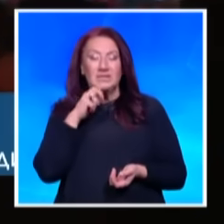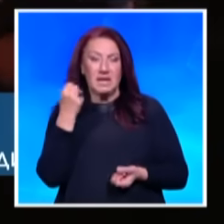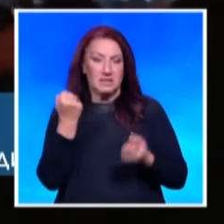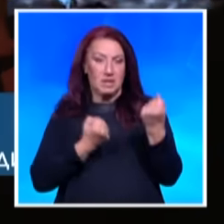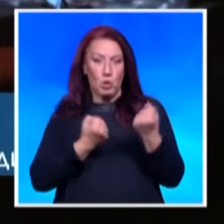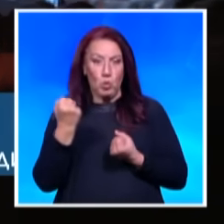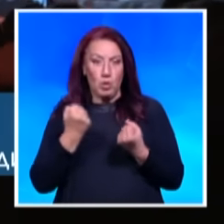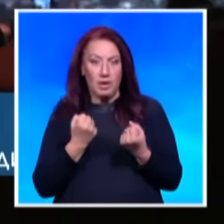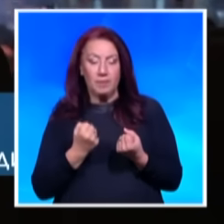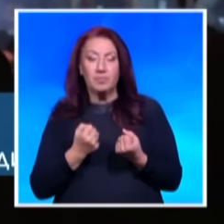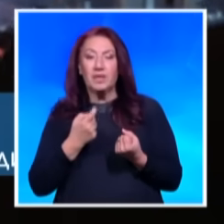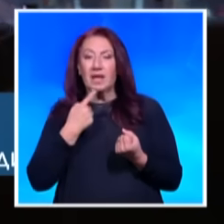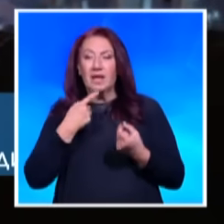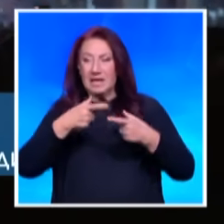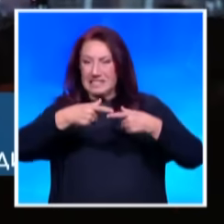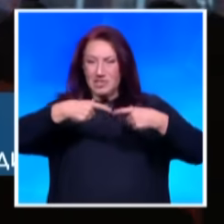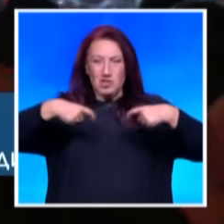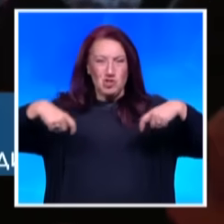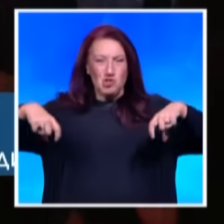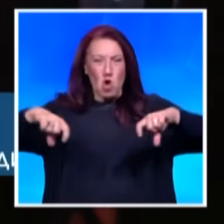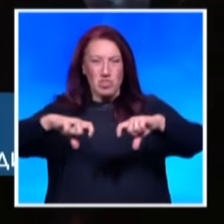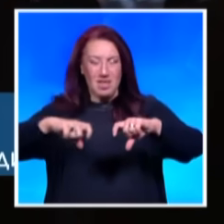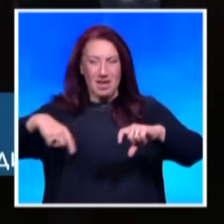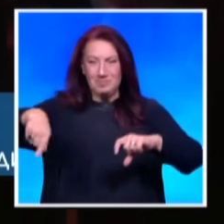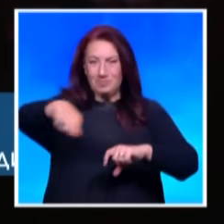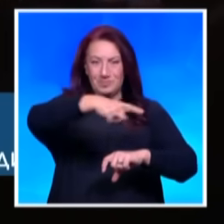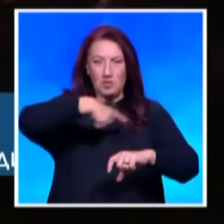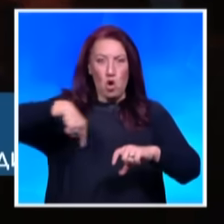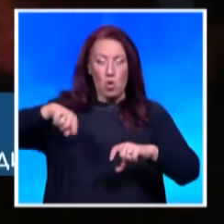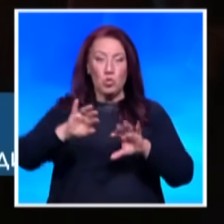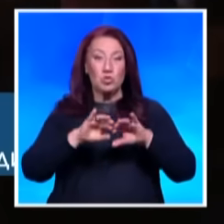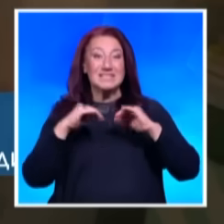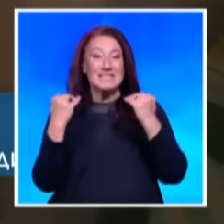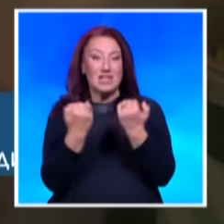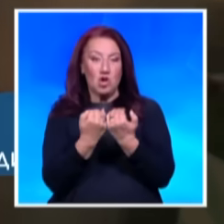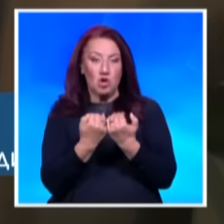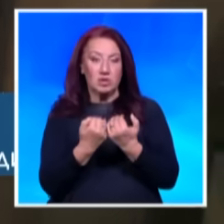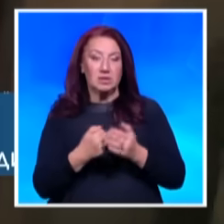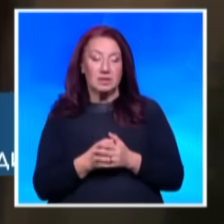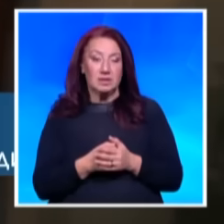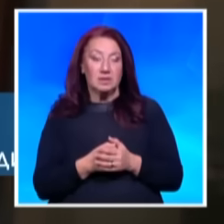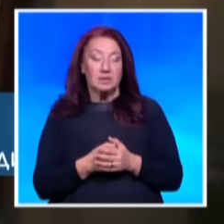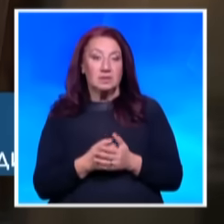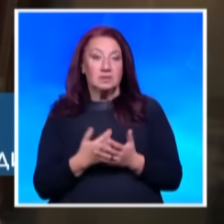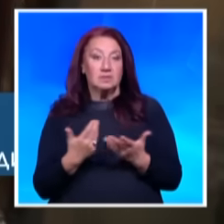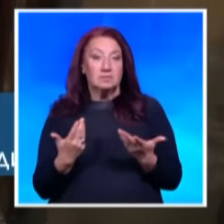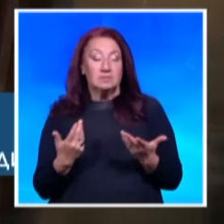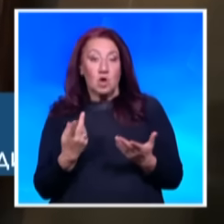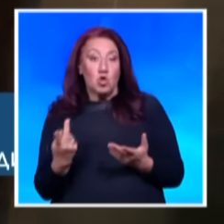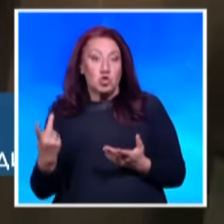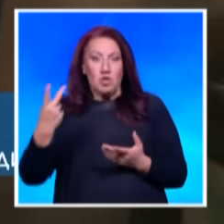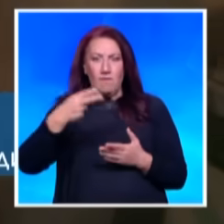за сигурност около стадиона Васил Левски от пространството, което беше, стана